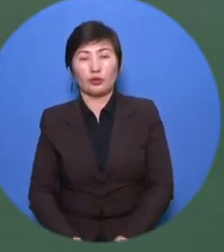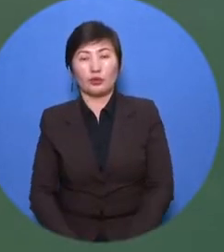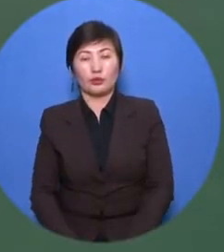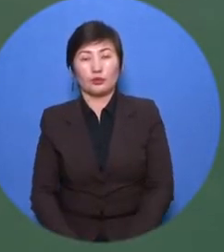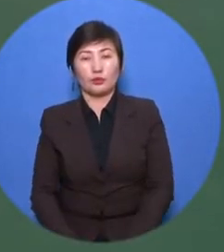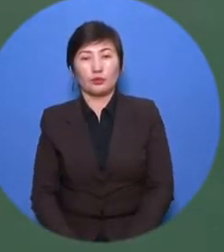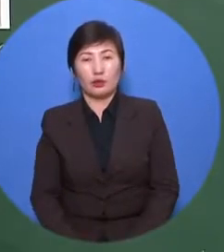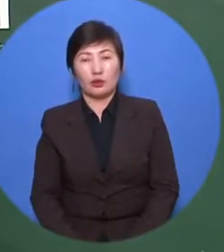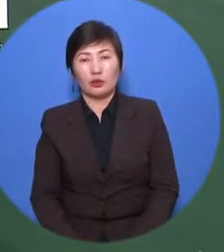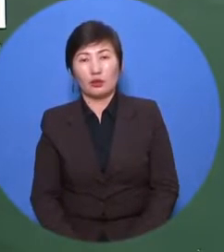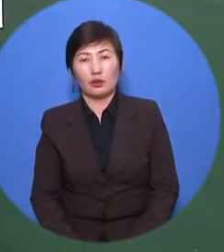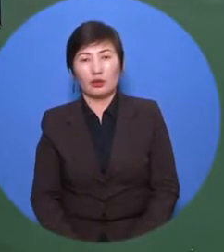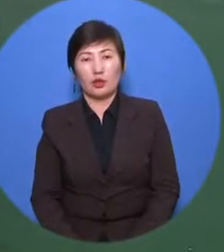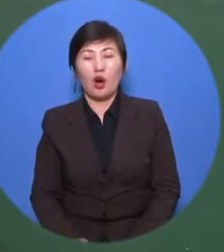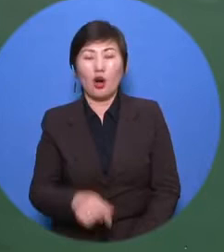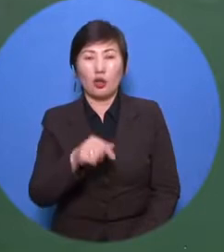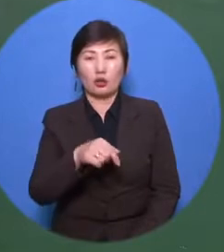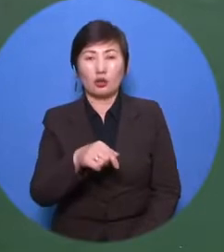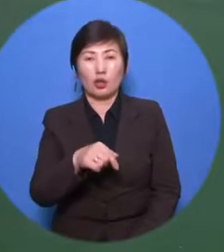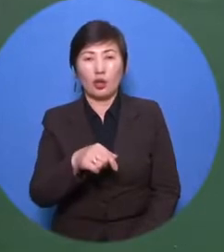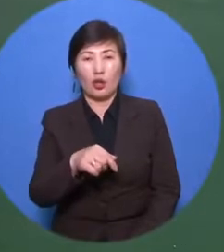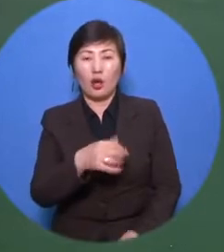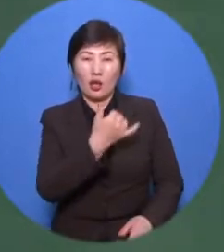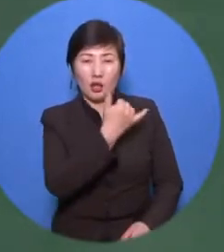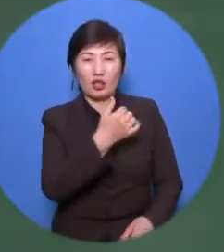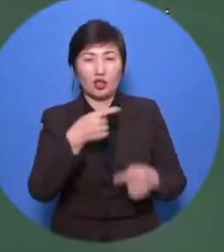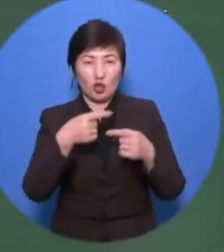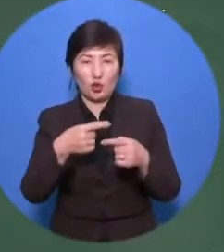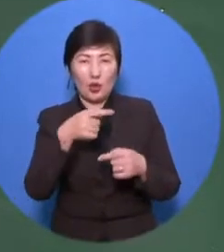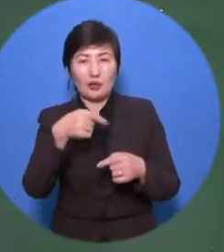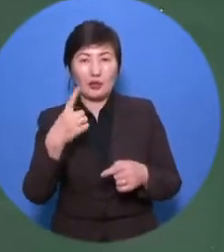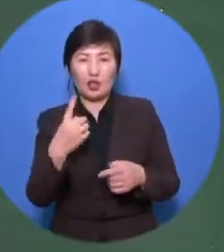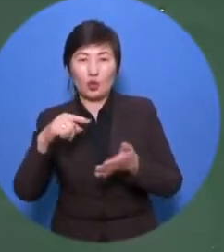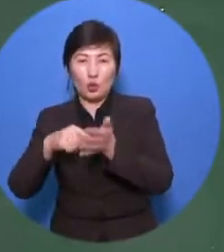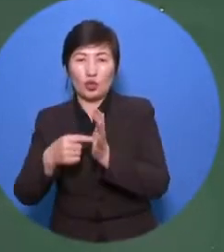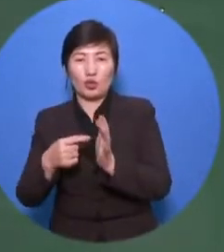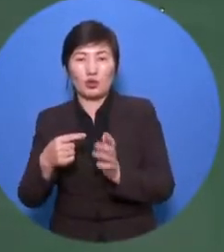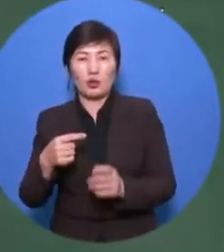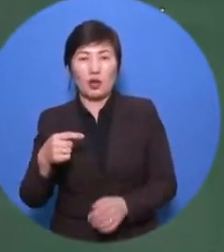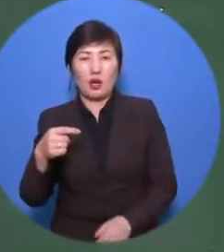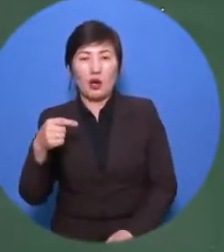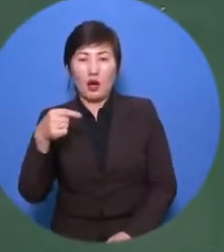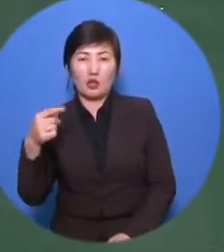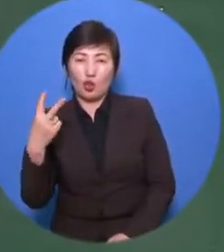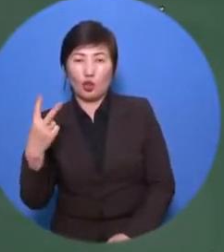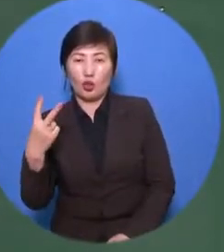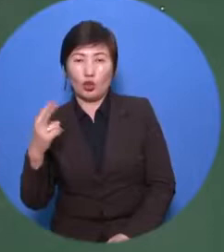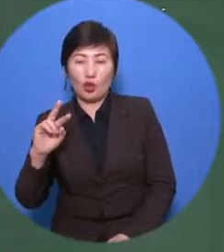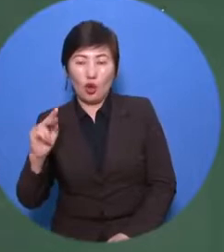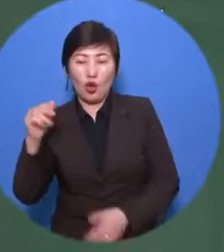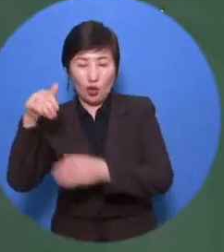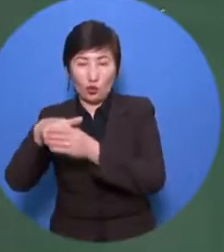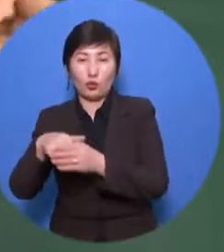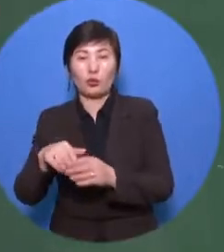тэгэхээр одоо y тэнцүү хасах 1-ийг үржидэг нь x хувьсахчийнхаа оронд хасах 2-ийг орлуулах юм